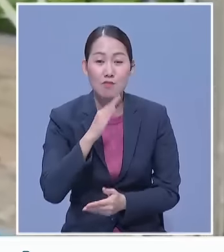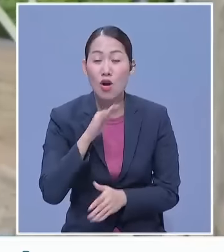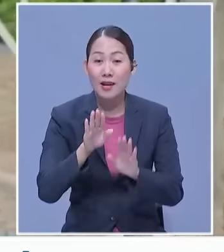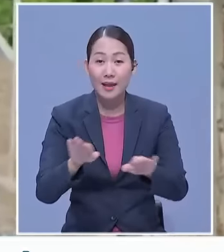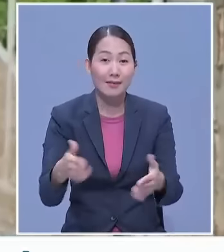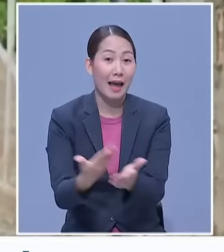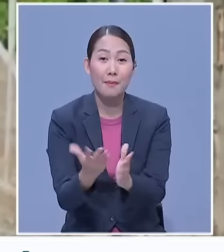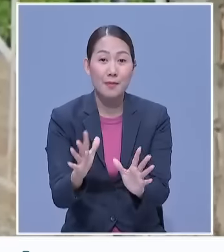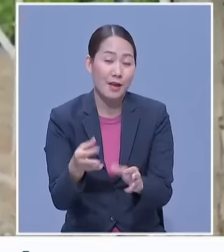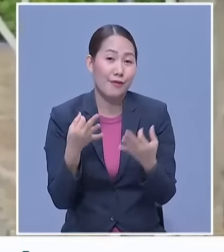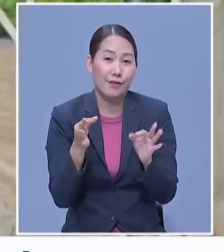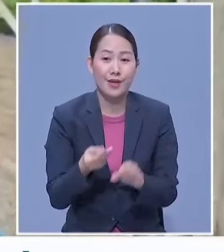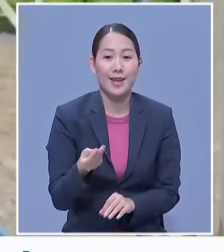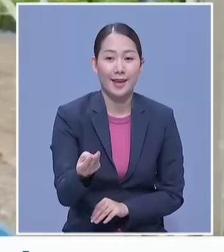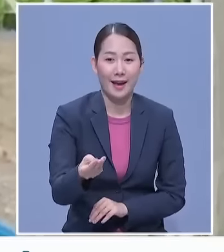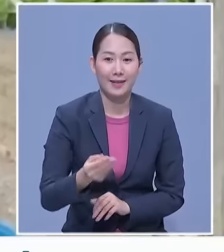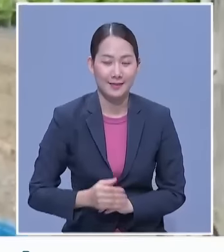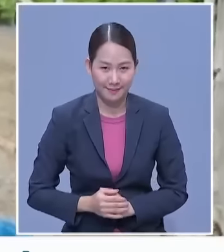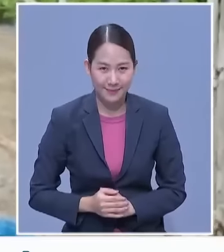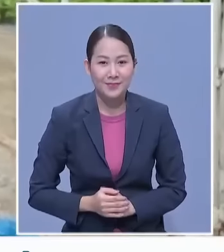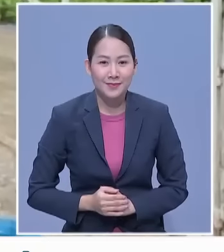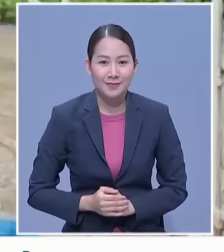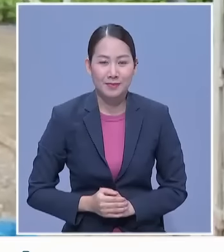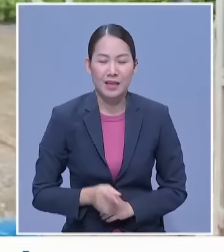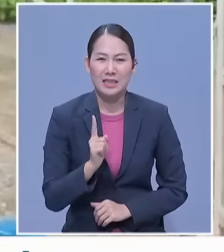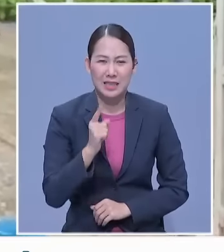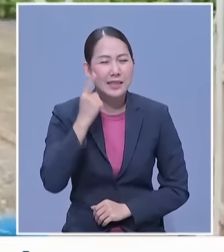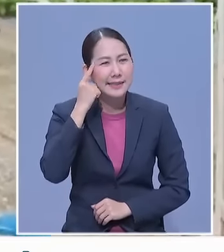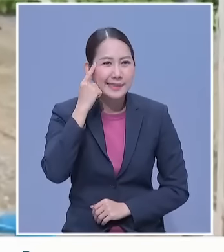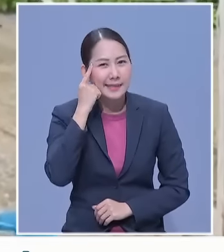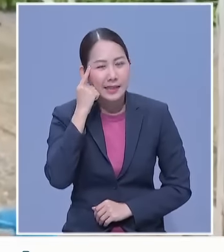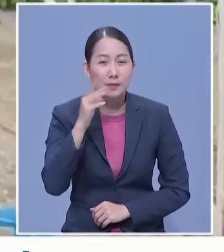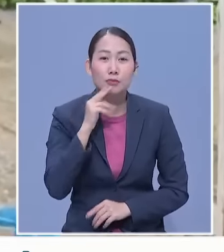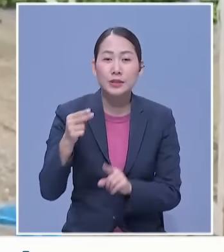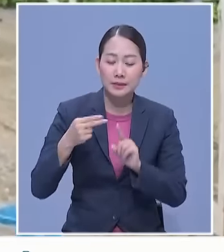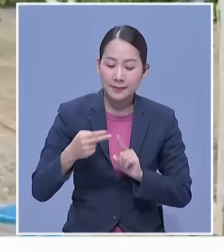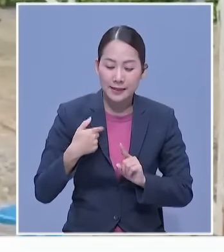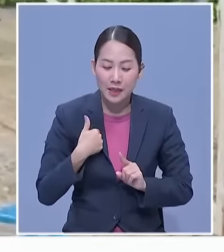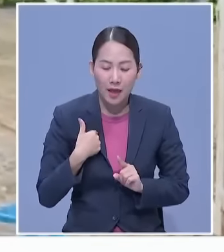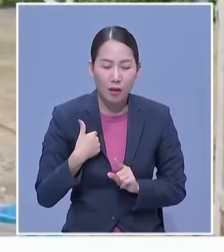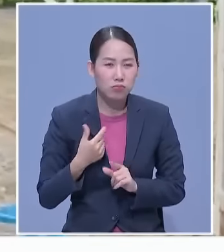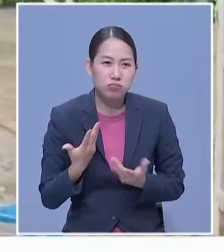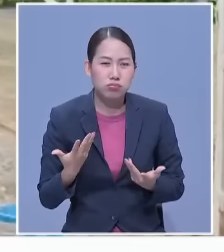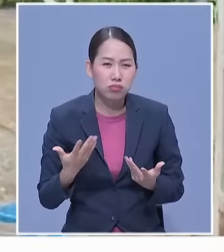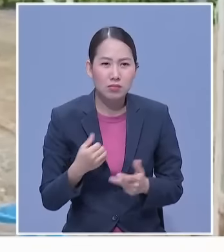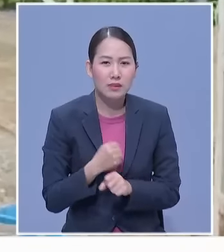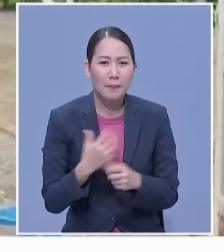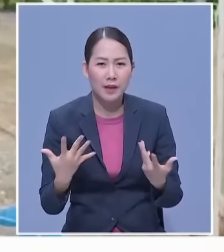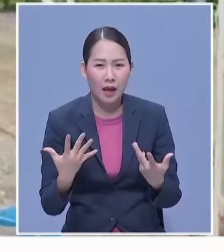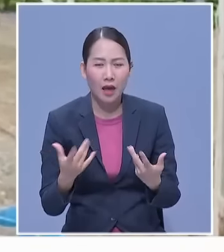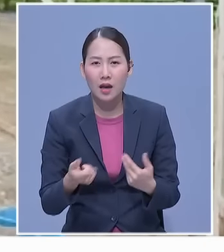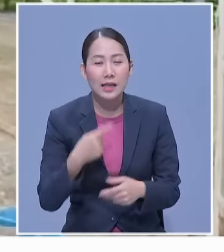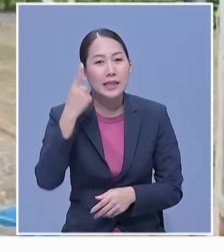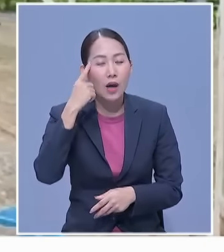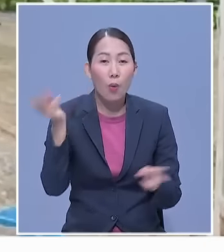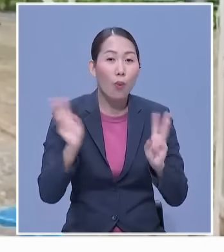ก็นึกไปแล้วว่าถ้าเราอยู่เฉยๆมันก็ไม่ได้อะไรเลยตนี้ถ้ามาทำไอ้ตัวนี้มันก็ได้อันละบาท